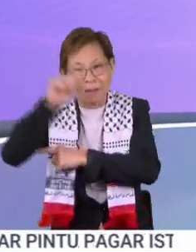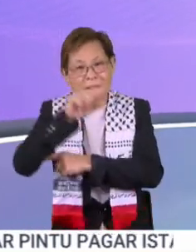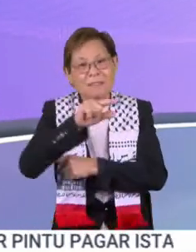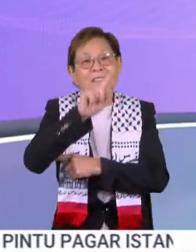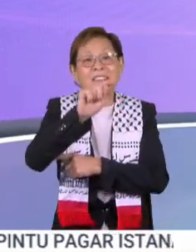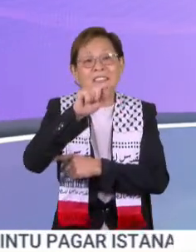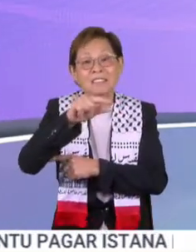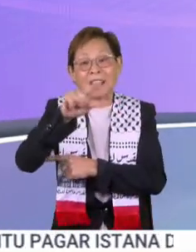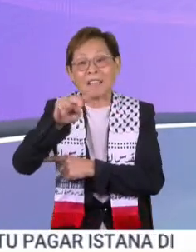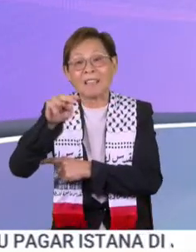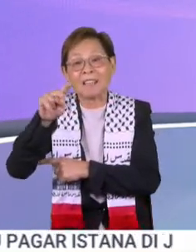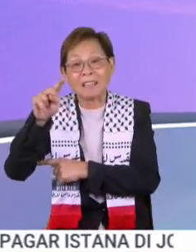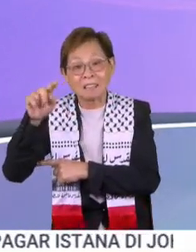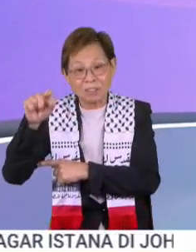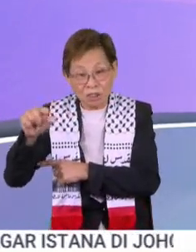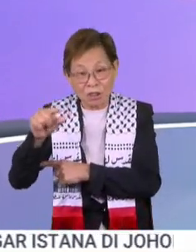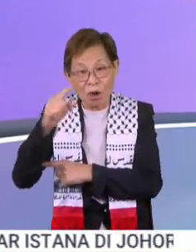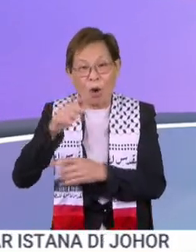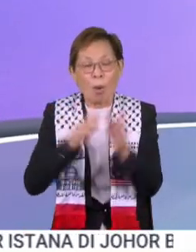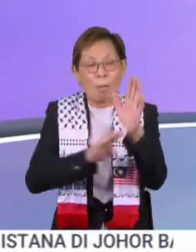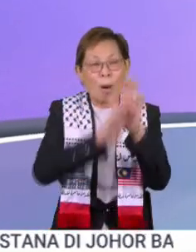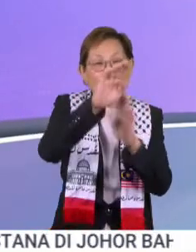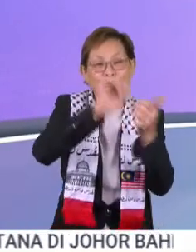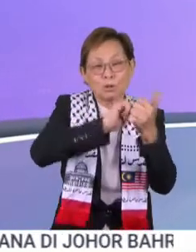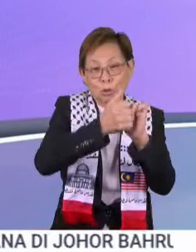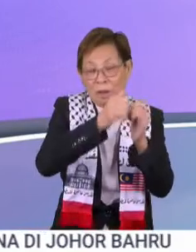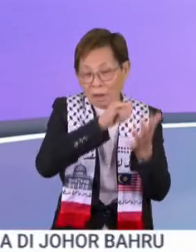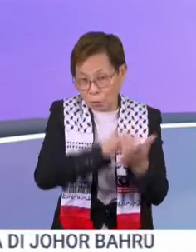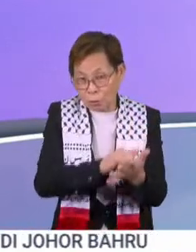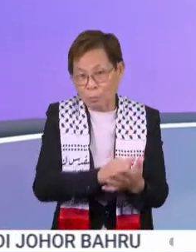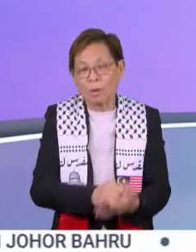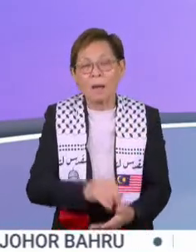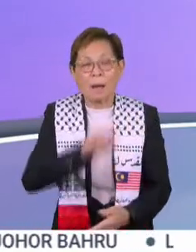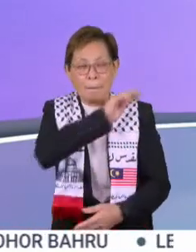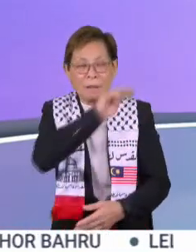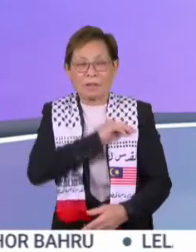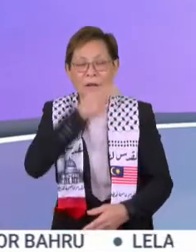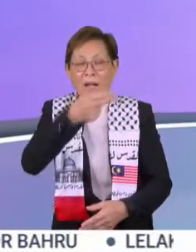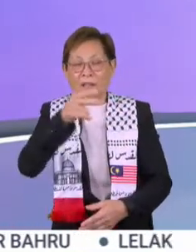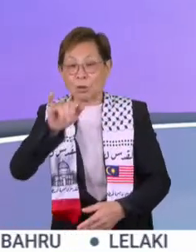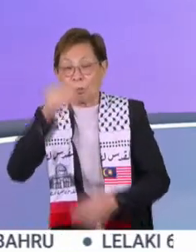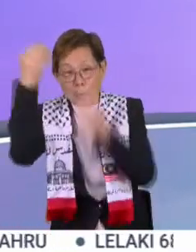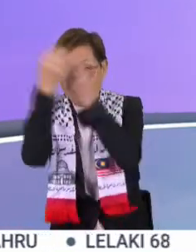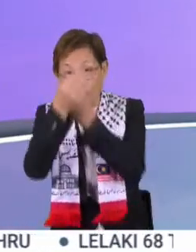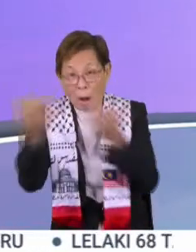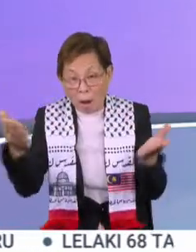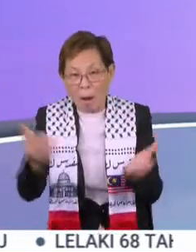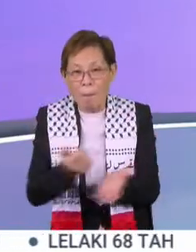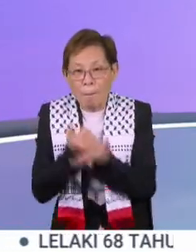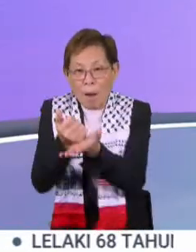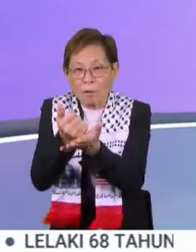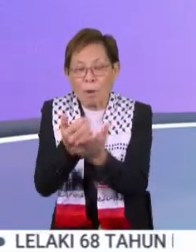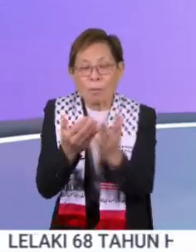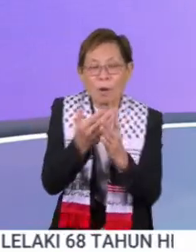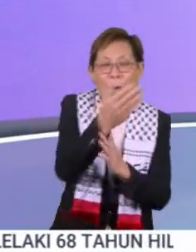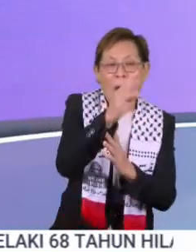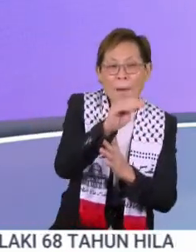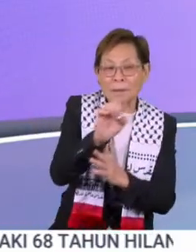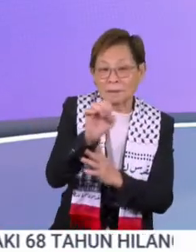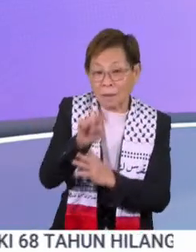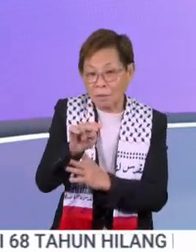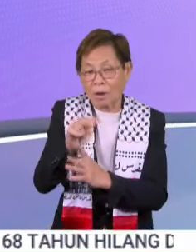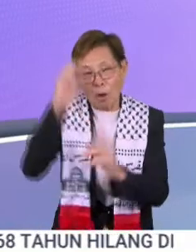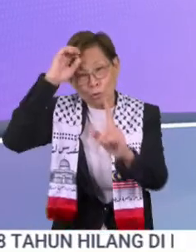PGNT bagi pembangunan sukan gimnastik di negeri itu. Menterinya Hana Yeo memaklumkan bantuan melalui Majlis Sukan Negara